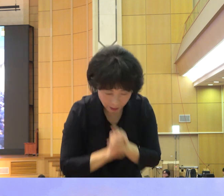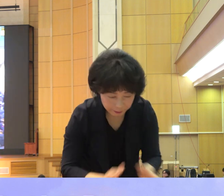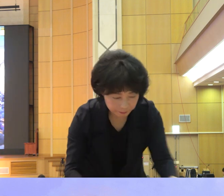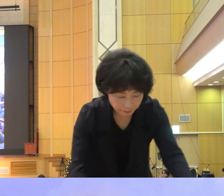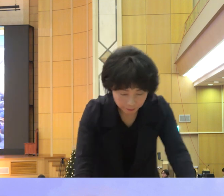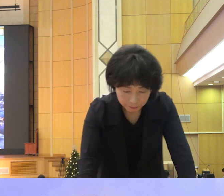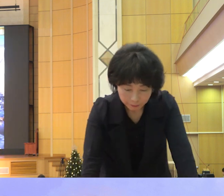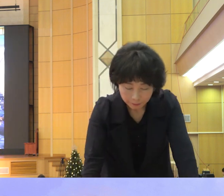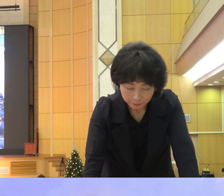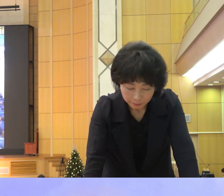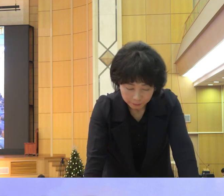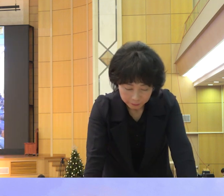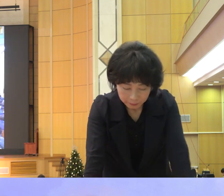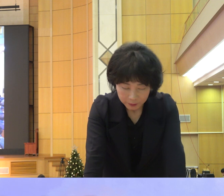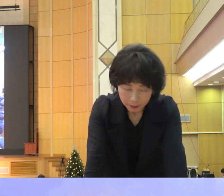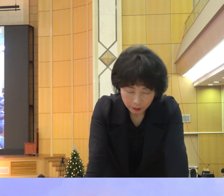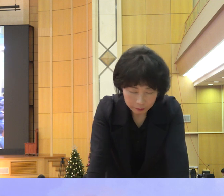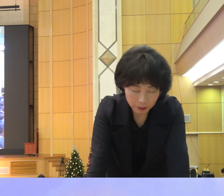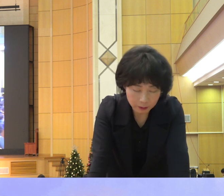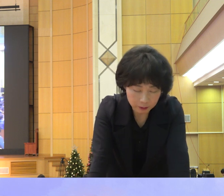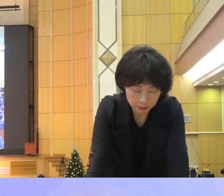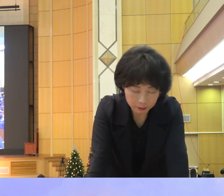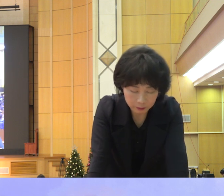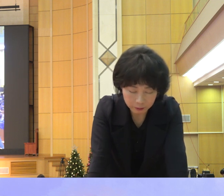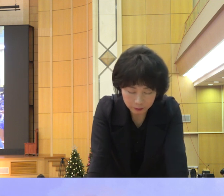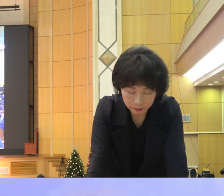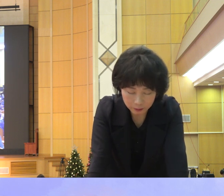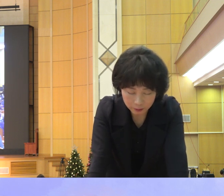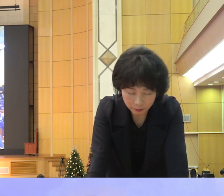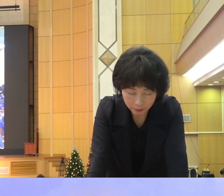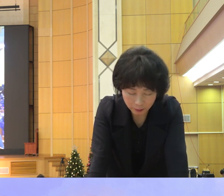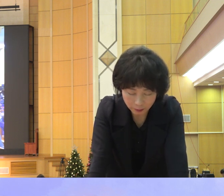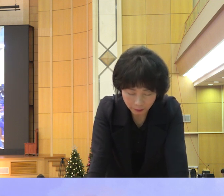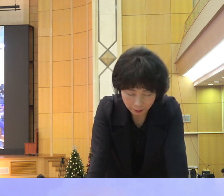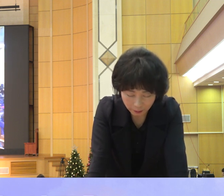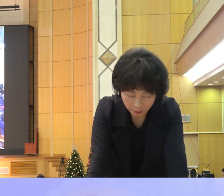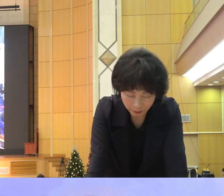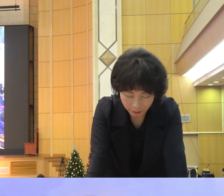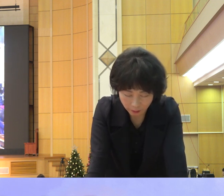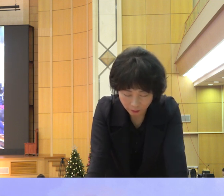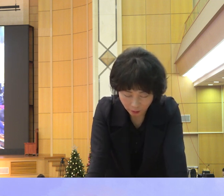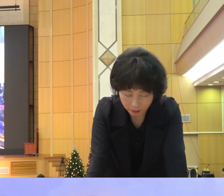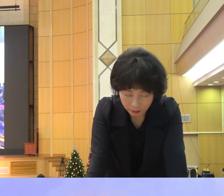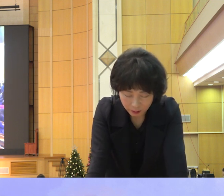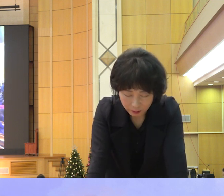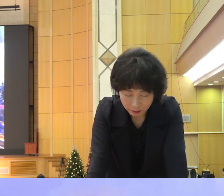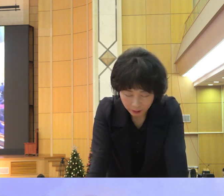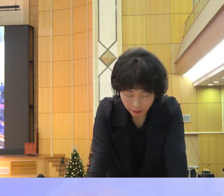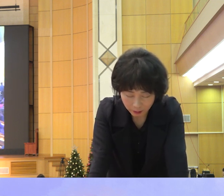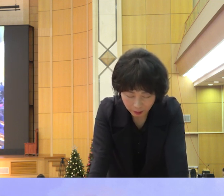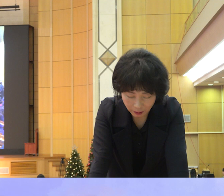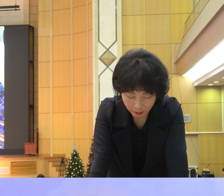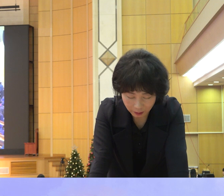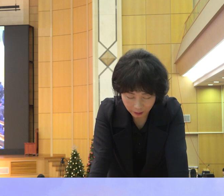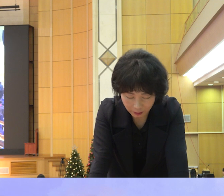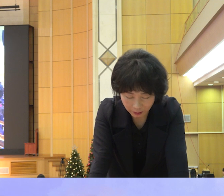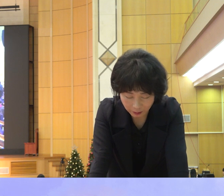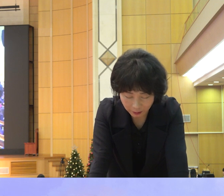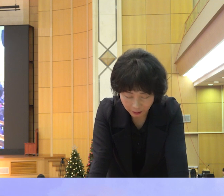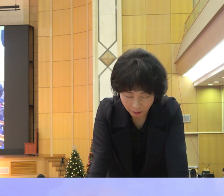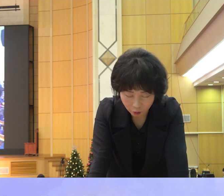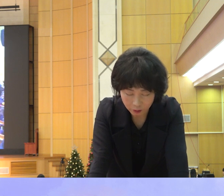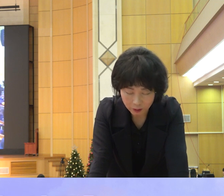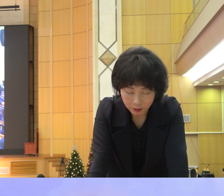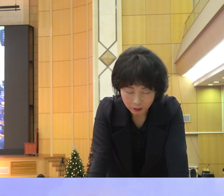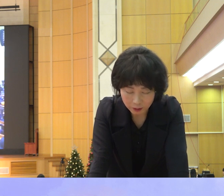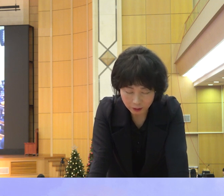살아계신 하나님 아버지 은혜와 사랑을 진심으로 감사드립니다. 우리 하나님 아버지, 오늘 이처럼 우리를 이처럼 사랑해주고 축복해 주신 하나님 아버지요,